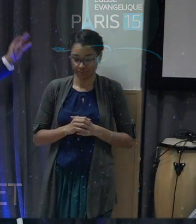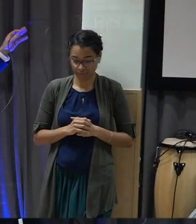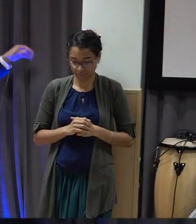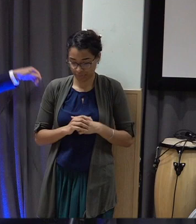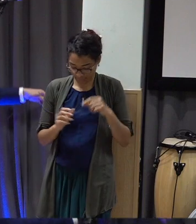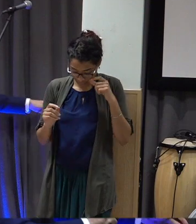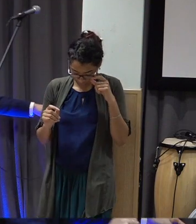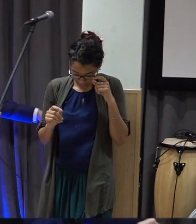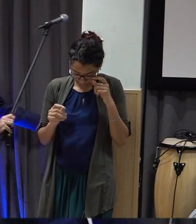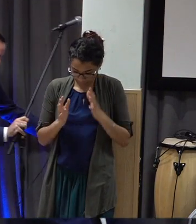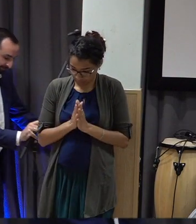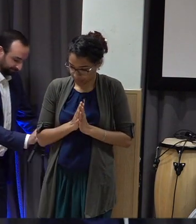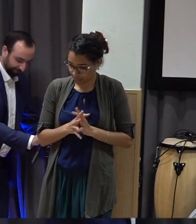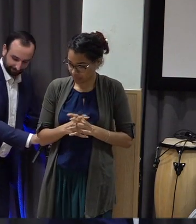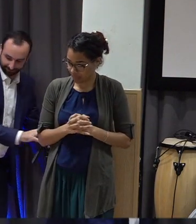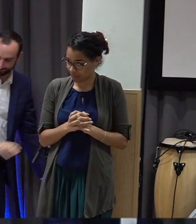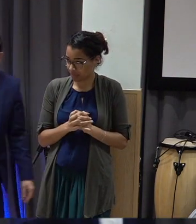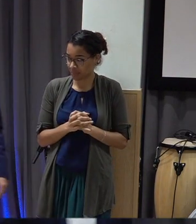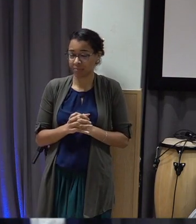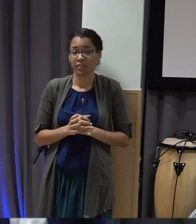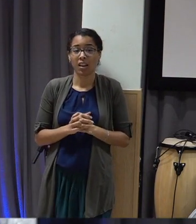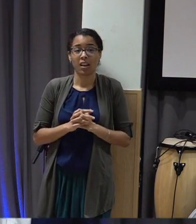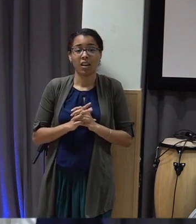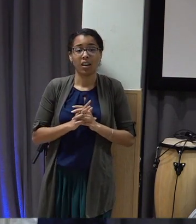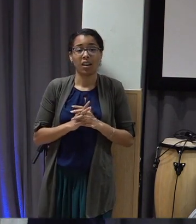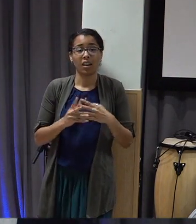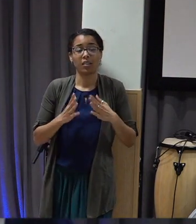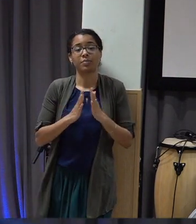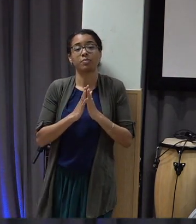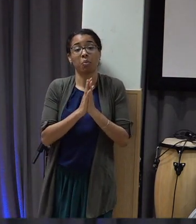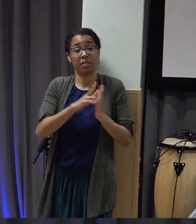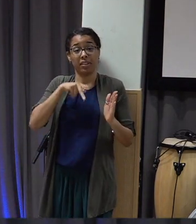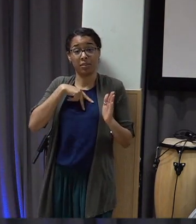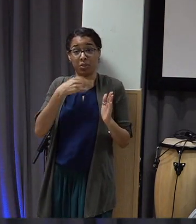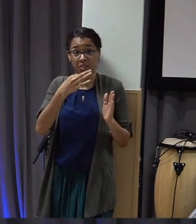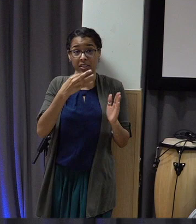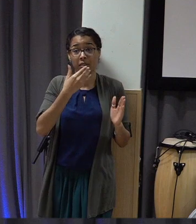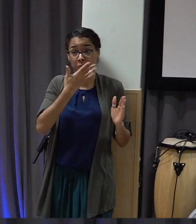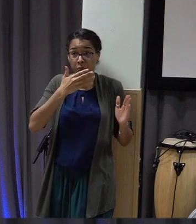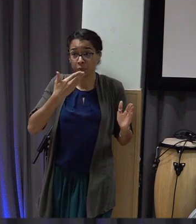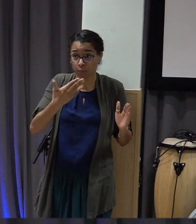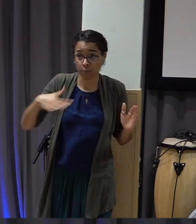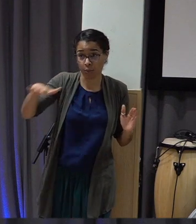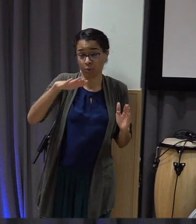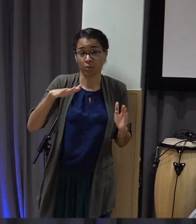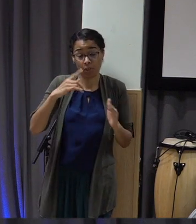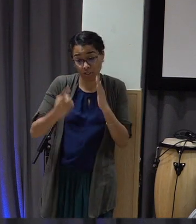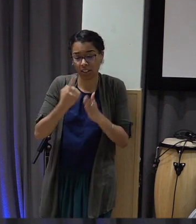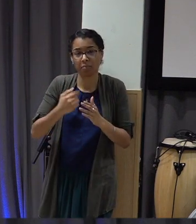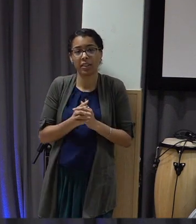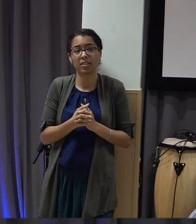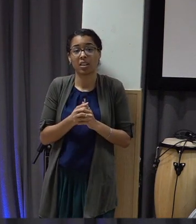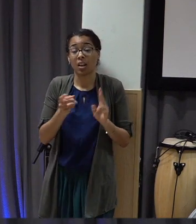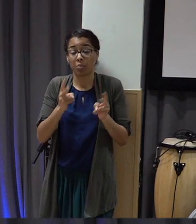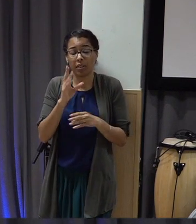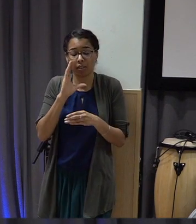Alors, dans l'assemblée où je suis, quand je dis bonjour une fois que ce n'est pas répondu, je fais répéter, parce que je me dis peut-être les